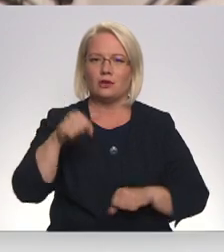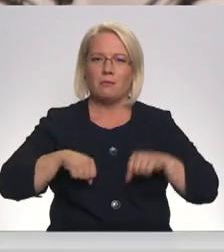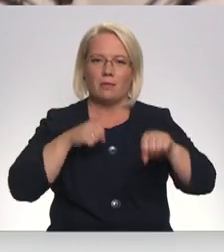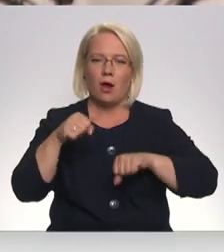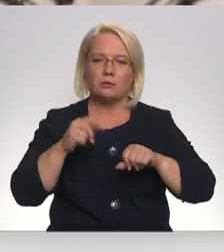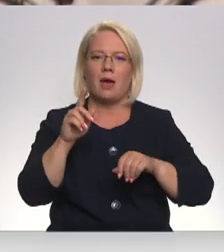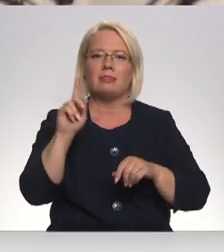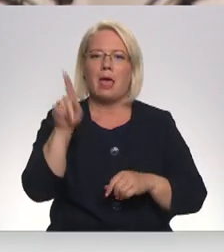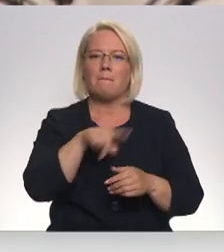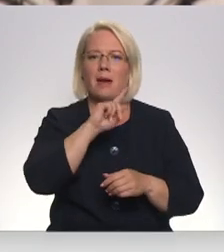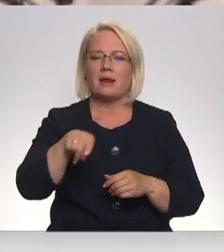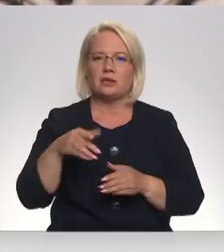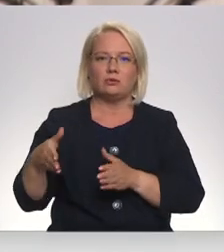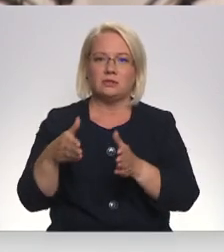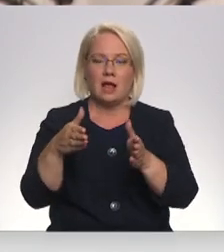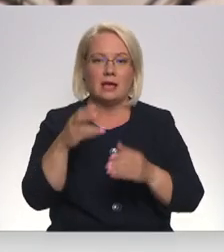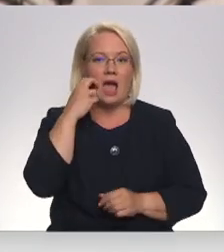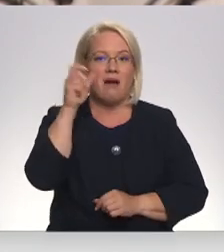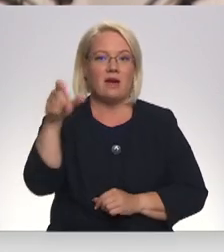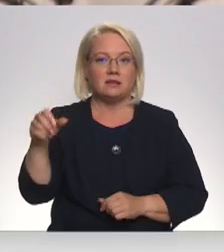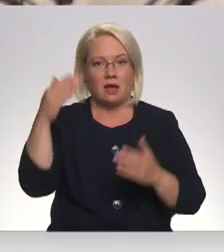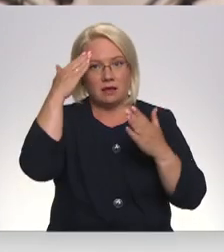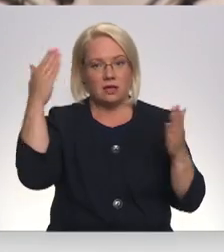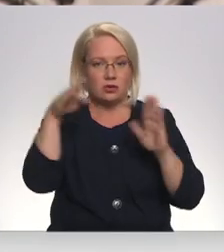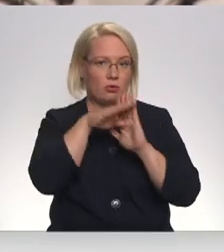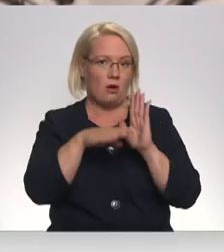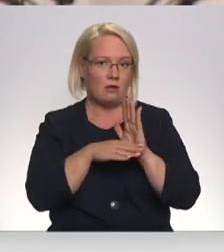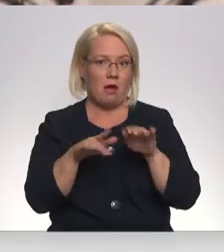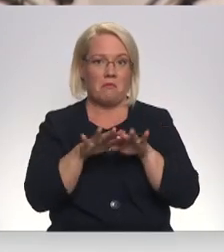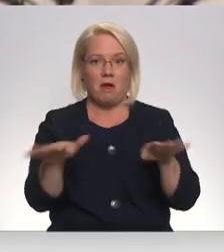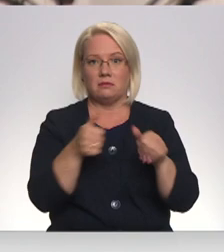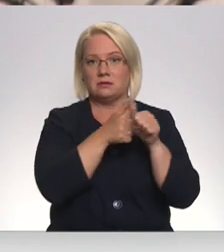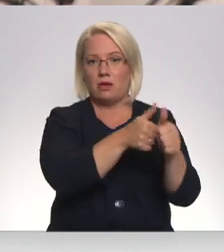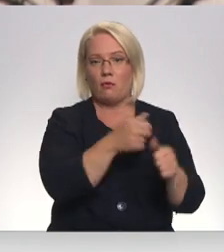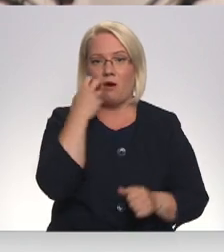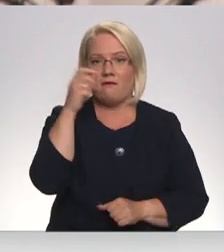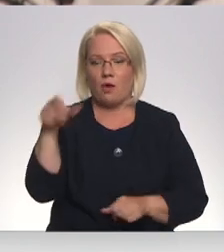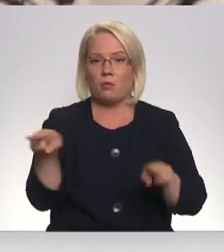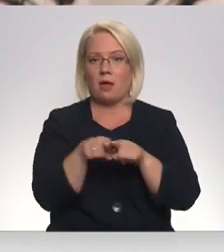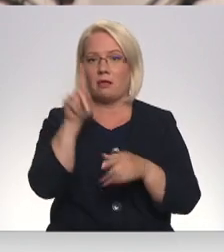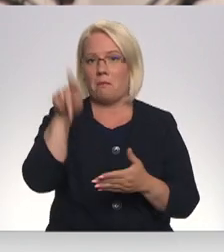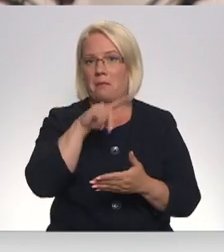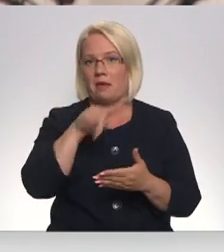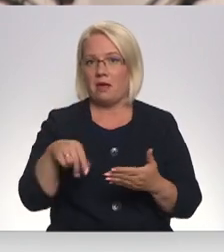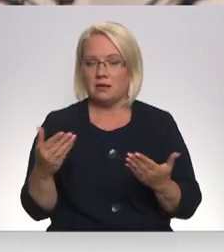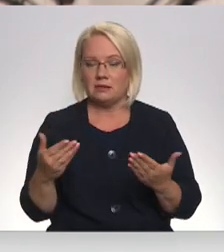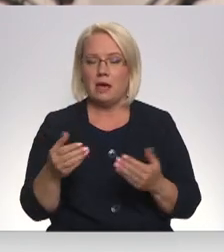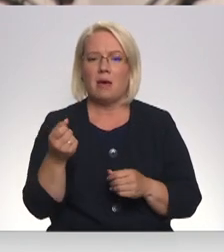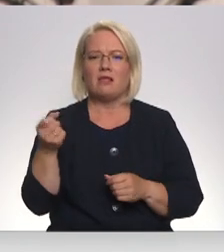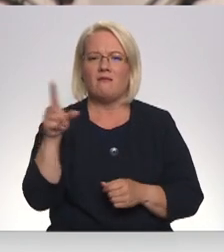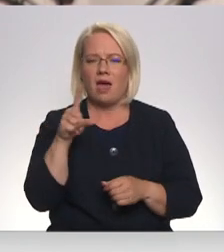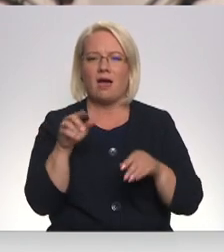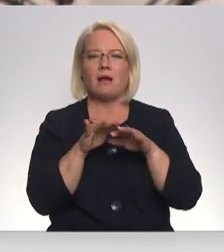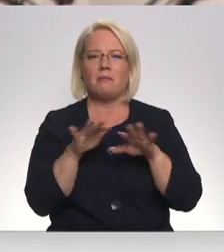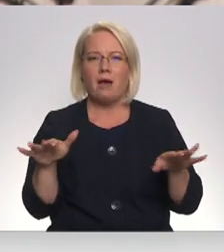vai kā, un ja pats vecāks nezin tos noteikumus, tad bērns, protams, tam seko un arī nepareizi, bet pārsvarā